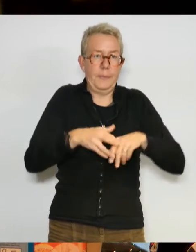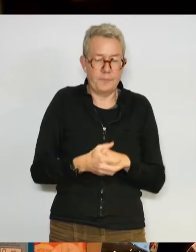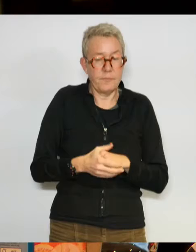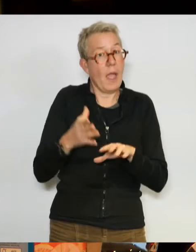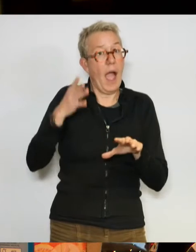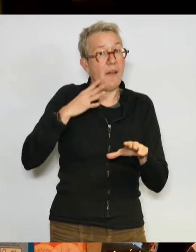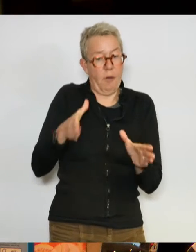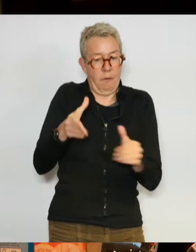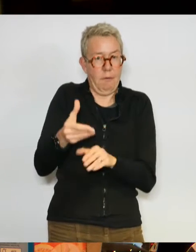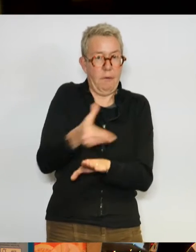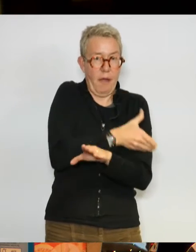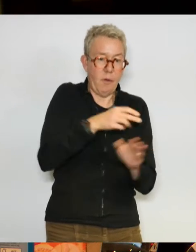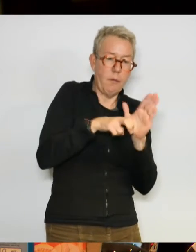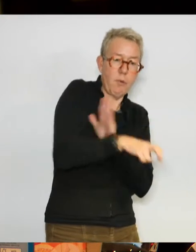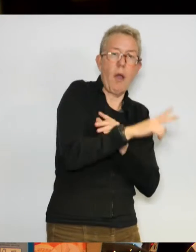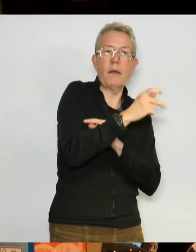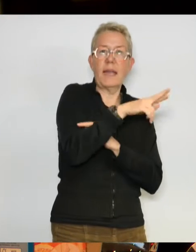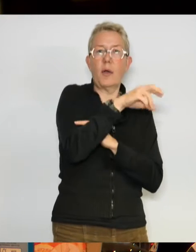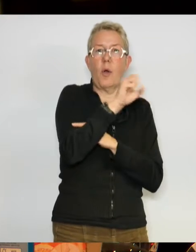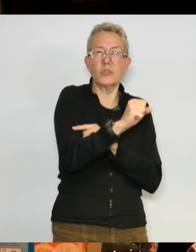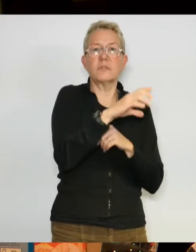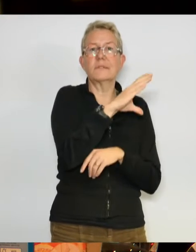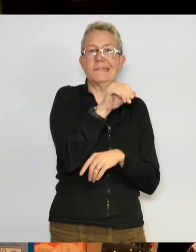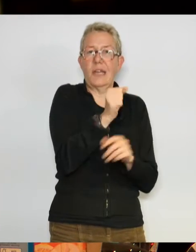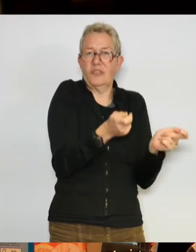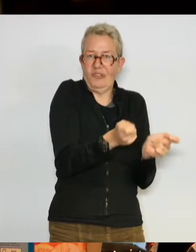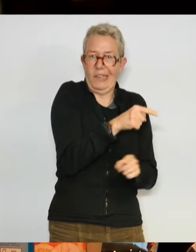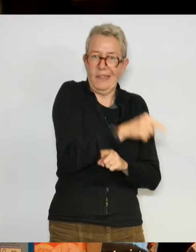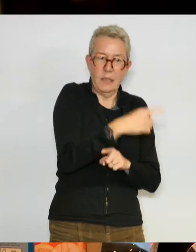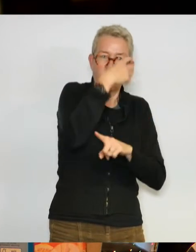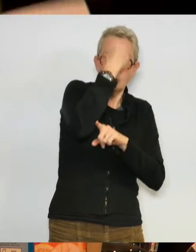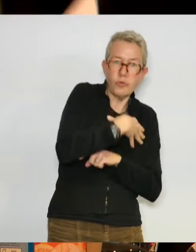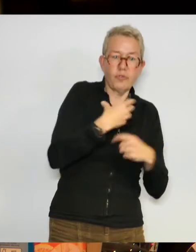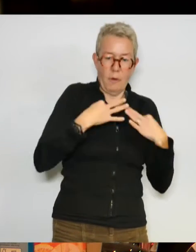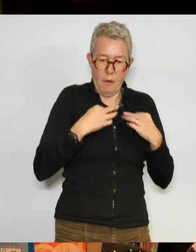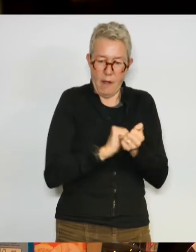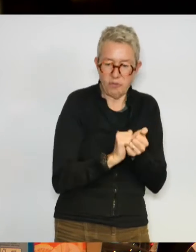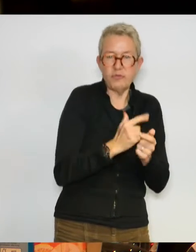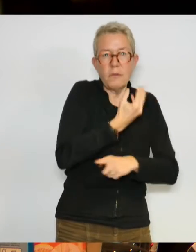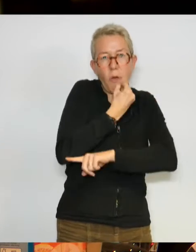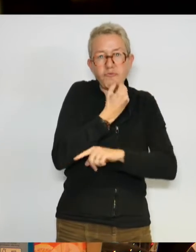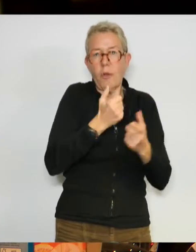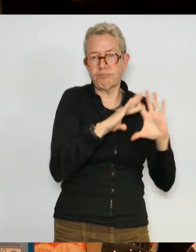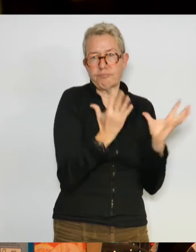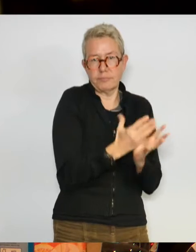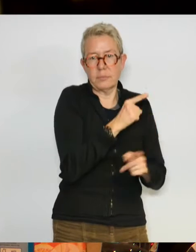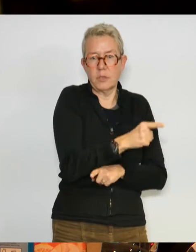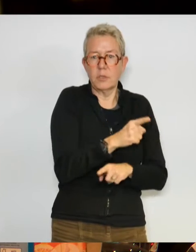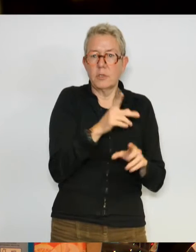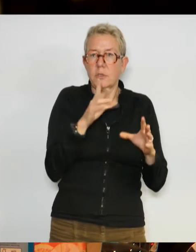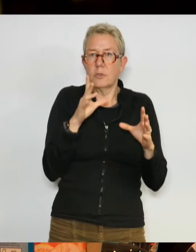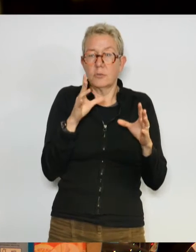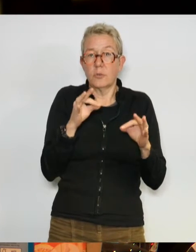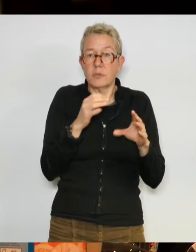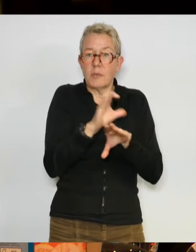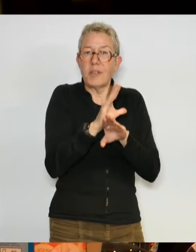sans-abri pouvaient se rendre au point Kéros, géré par le CCAS, y prendre une douche, laver leur linge ou se nourrir, comme en témoigne d'ailleurs aujourd'hui une pleine